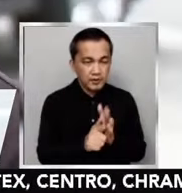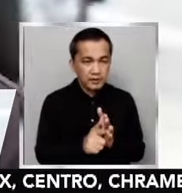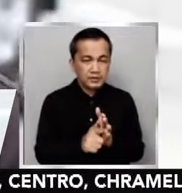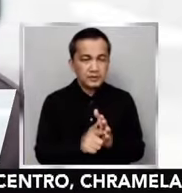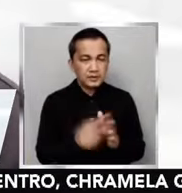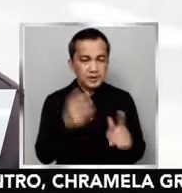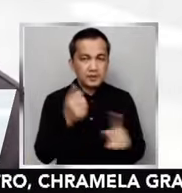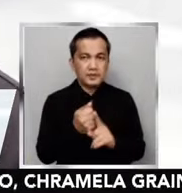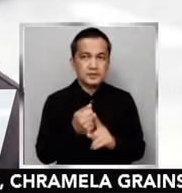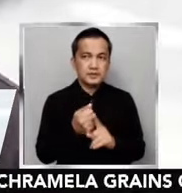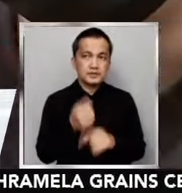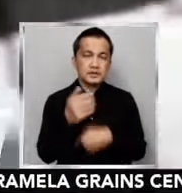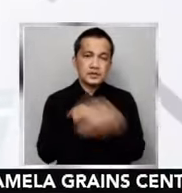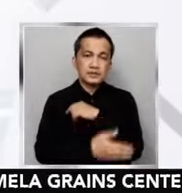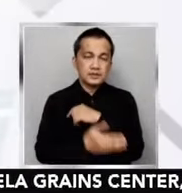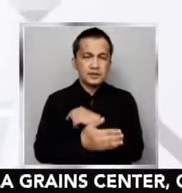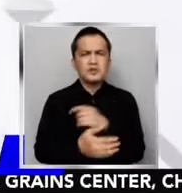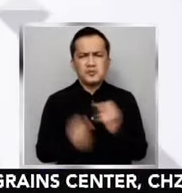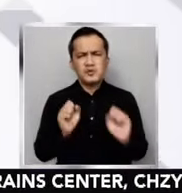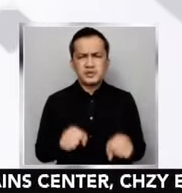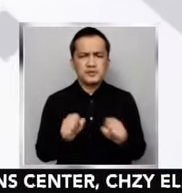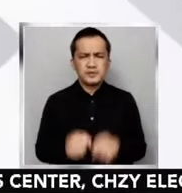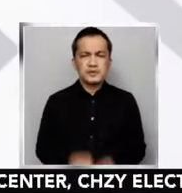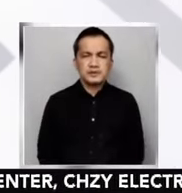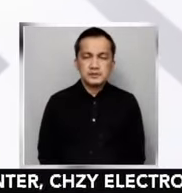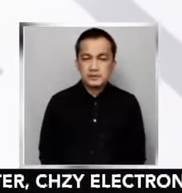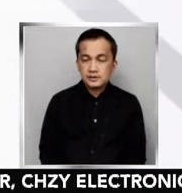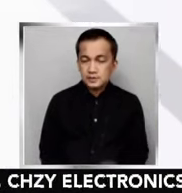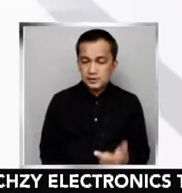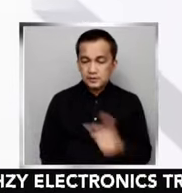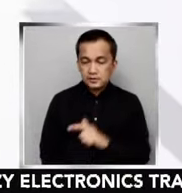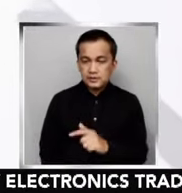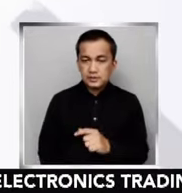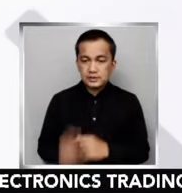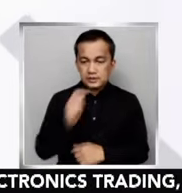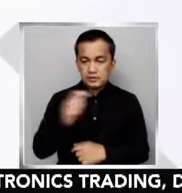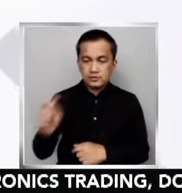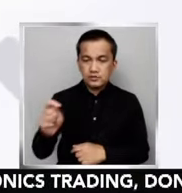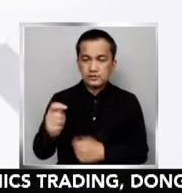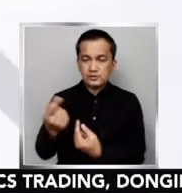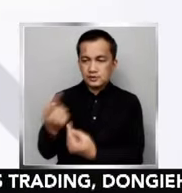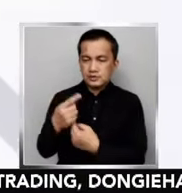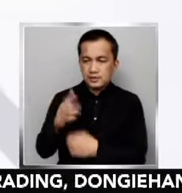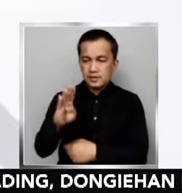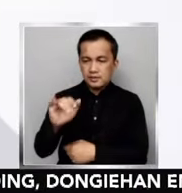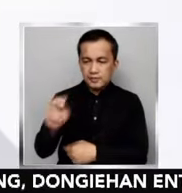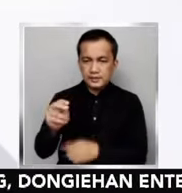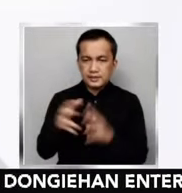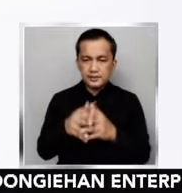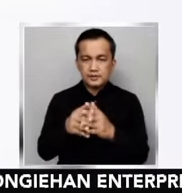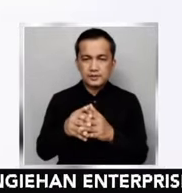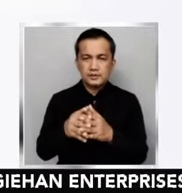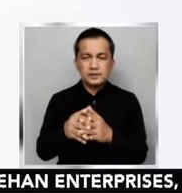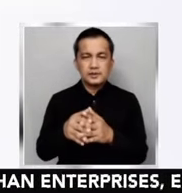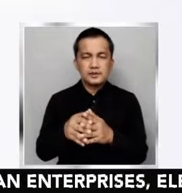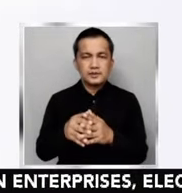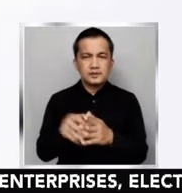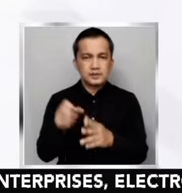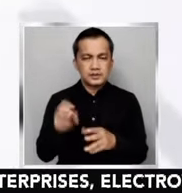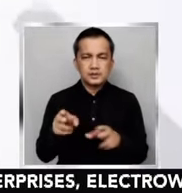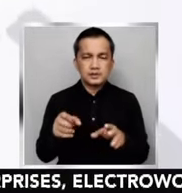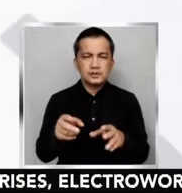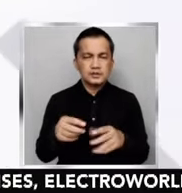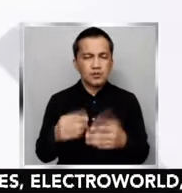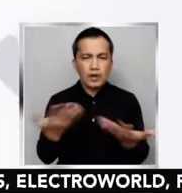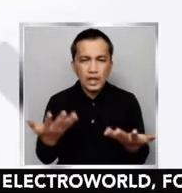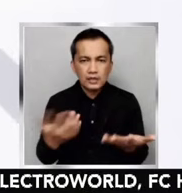rin yung bansa natin pwede naman partikular na sinagot ng tiktok ang ban ng America na ipinasara ng walang deliberasyon at